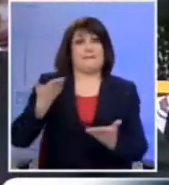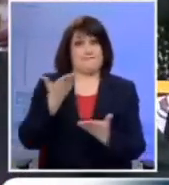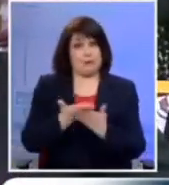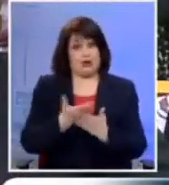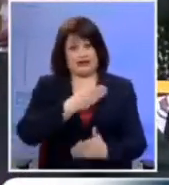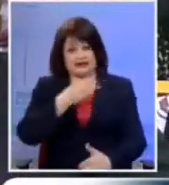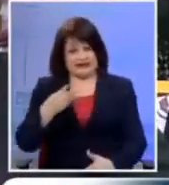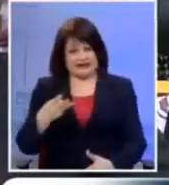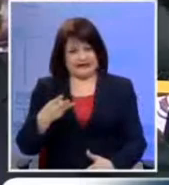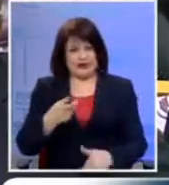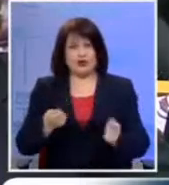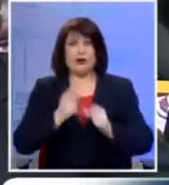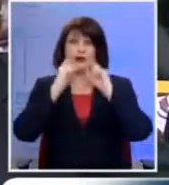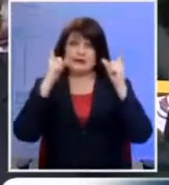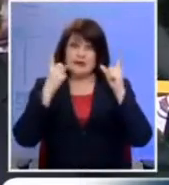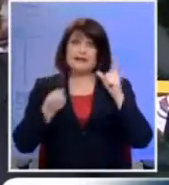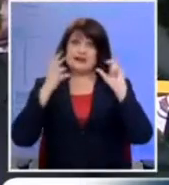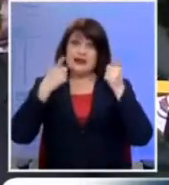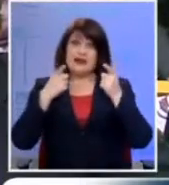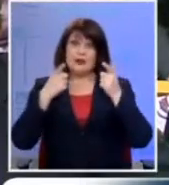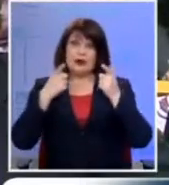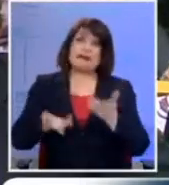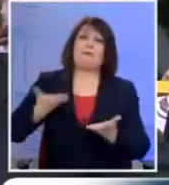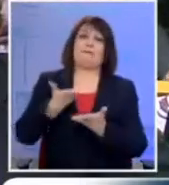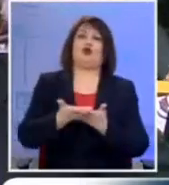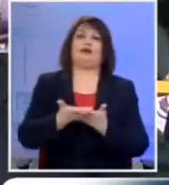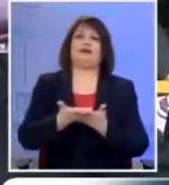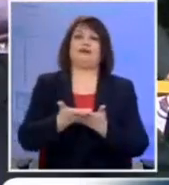ΣΥΡΙΖΑ, ξύπνησε και η Νέα Δημοκρατία για να φέρει την πρότασή της.